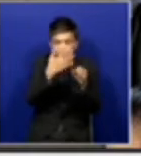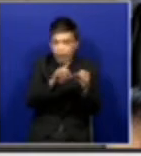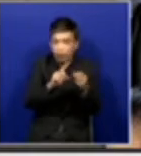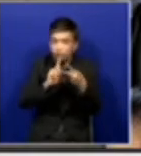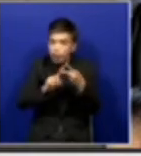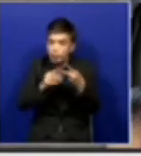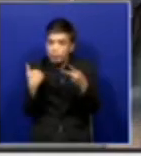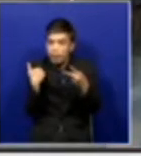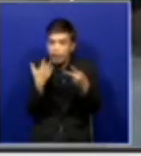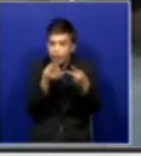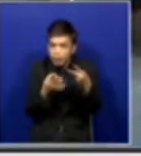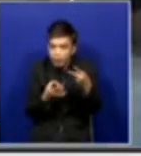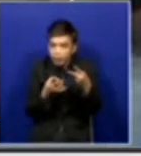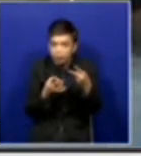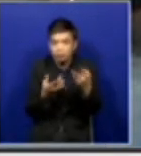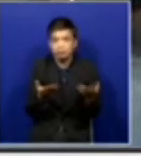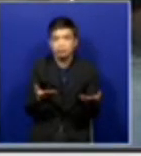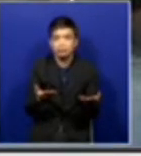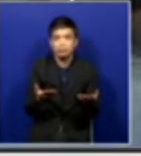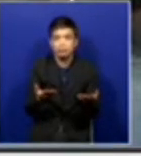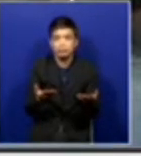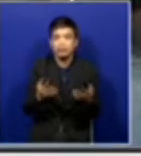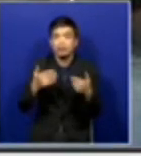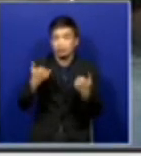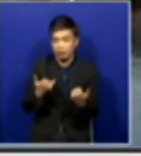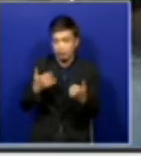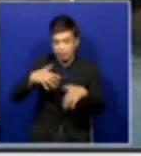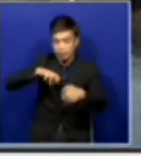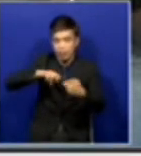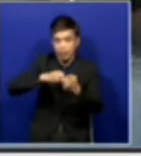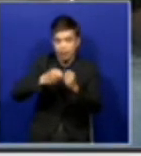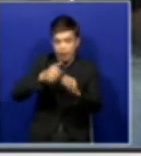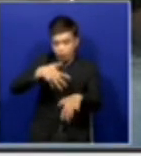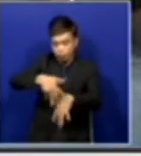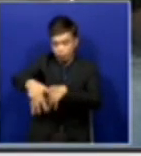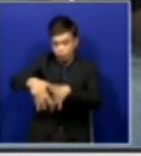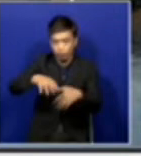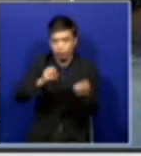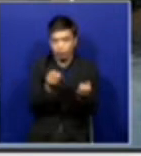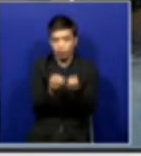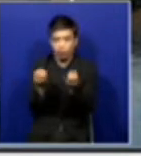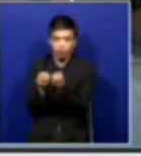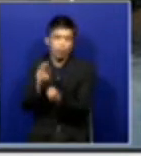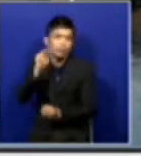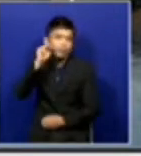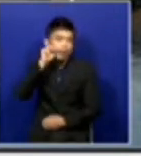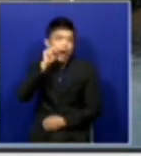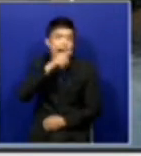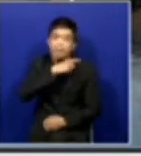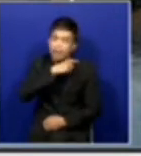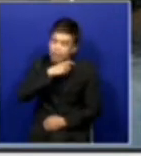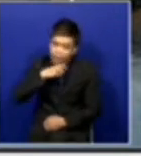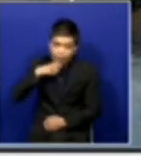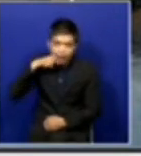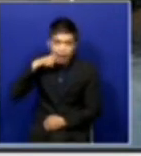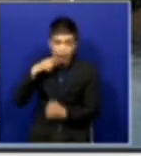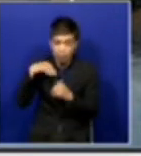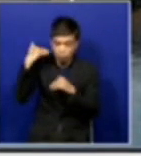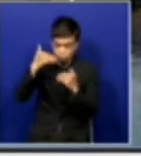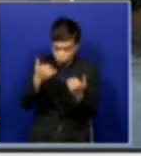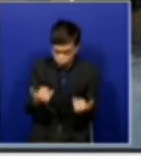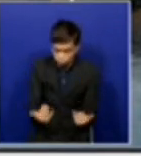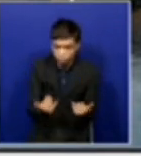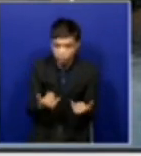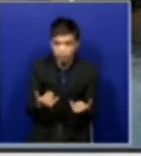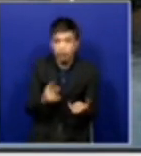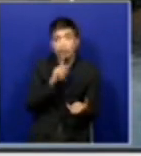พี่น้องประชาชนเกษตรกรทุกข์ยากแสนสาหัสจากภัยแล้งจนกระทั่งถึงวันนี้ท่าน